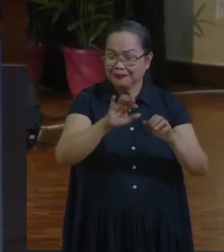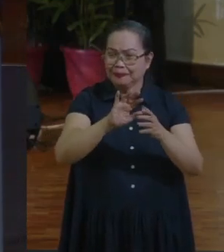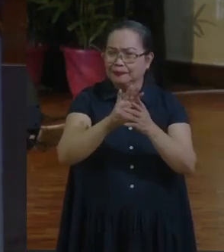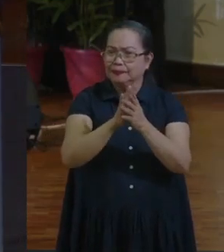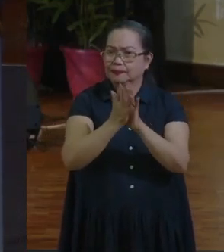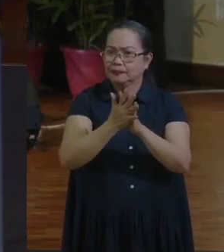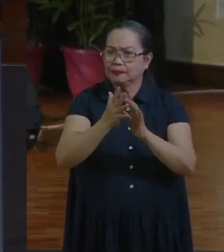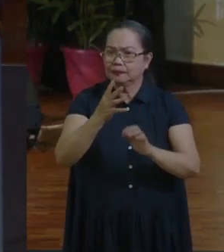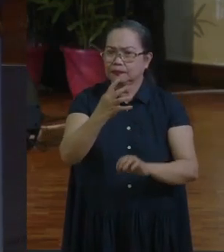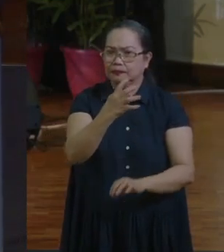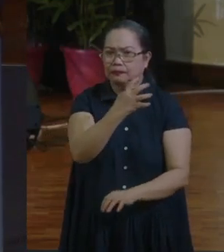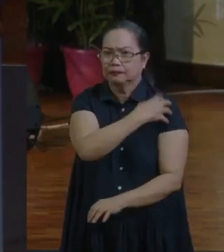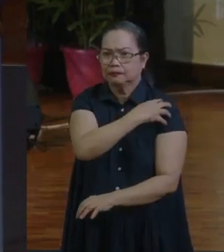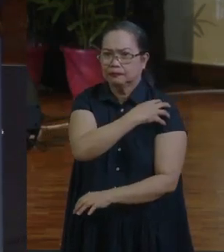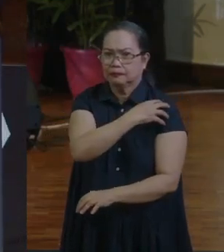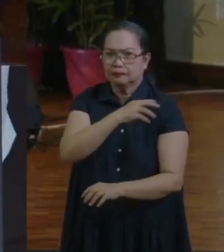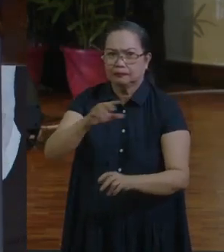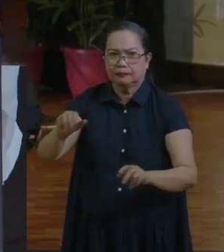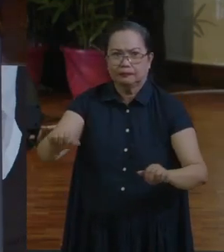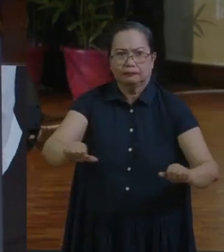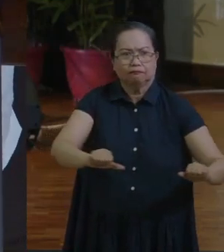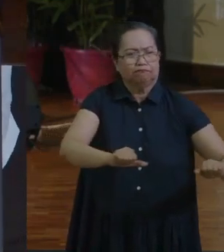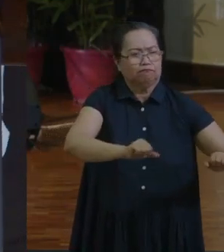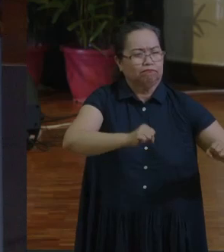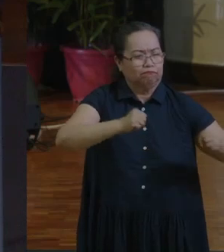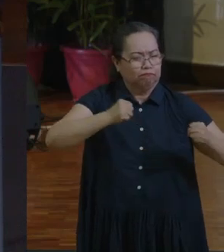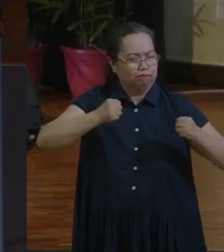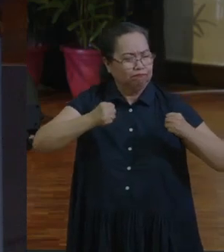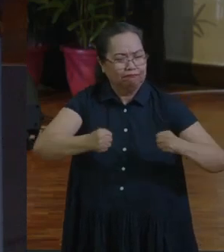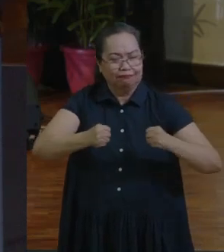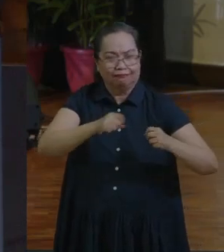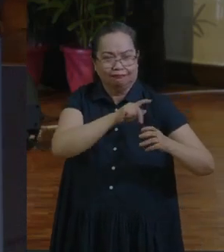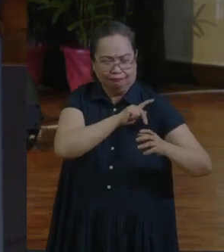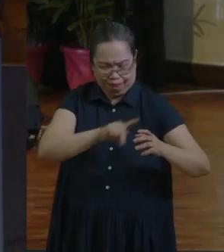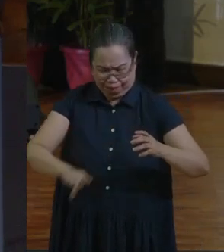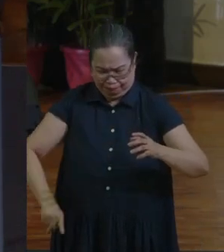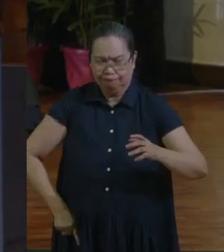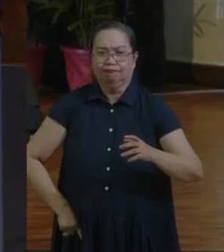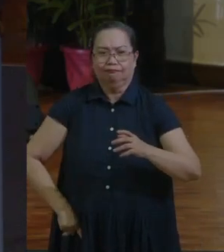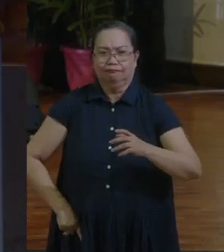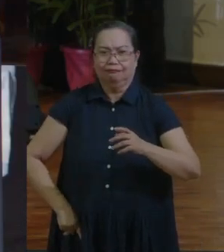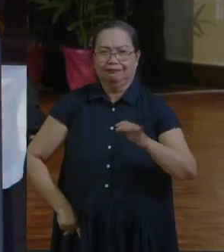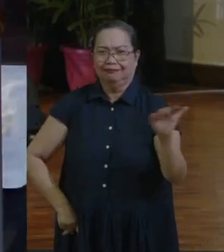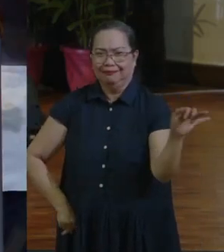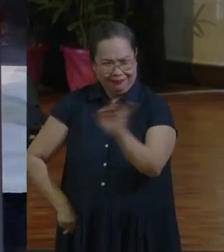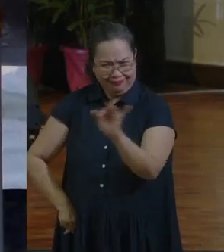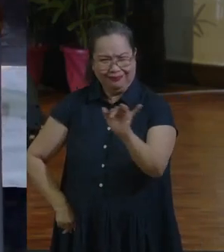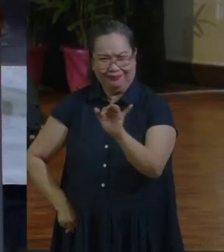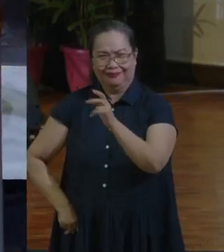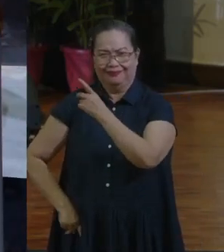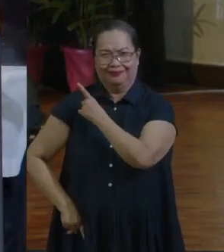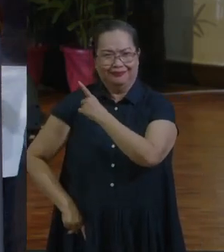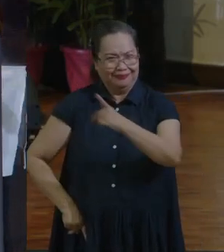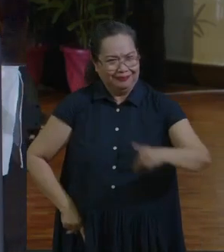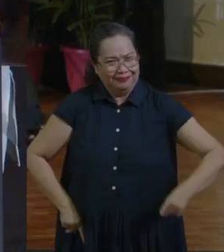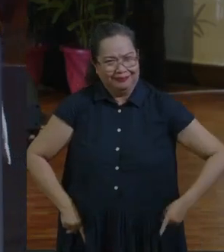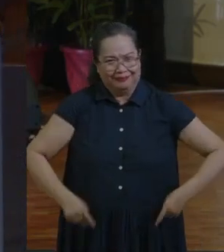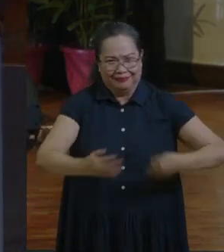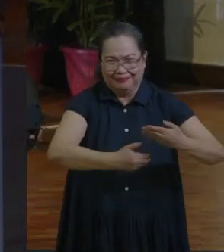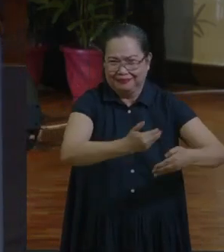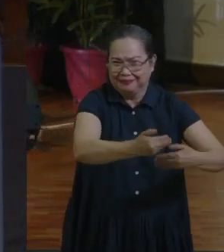isang makapangyarihan at matagumpay na hari, katulad ni King David Kasi anak siya ni King David.